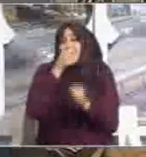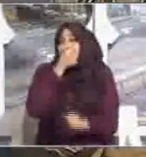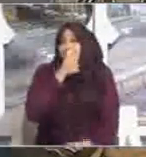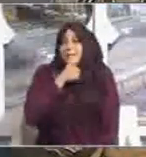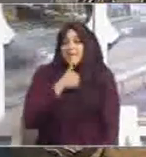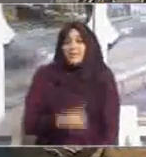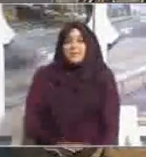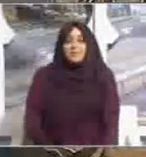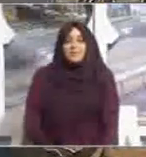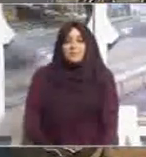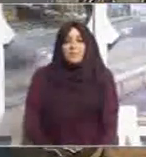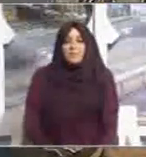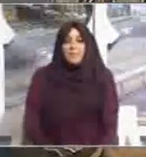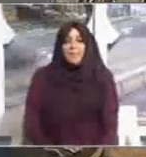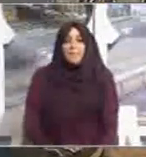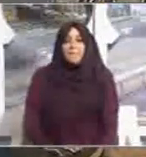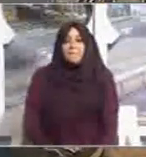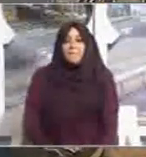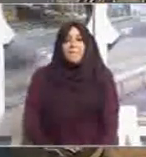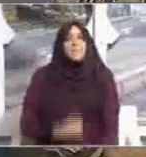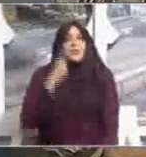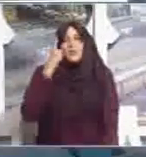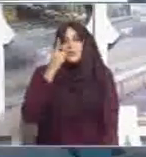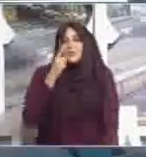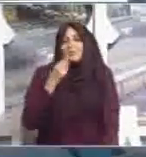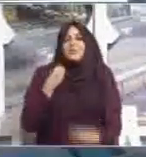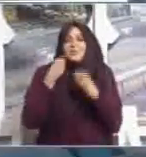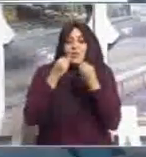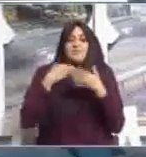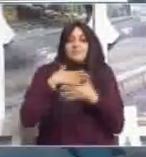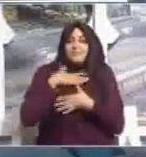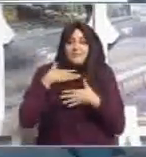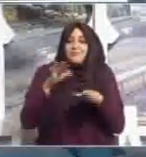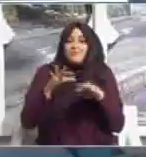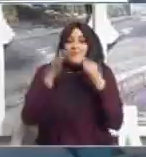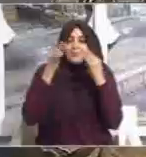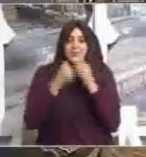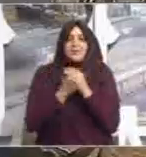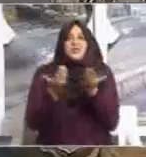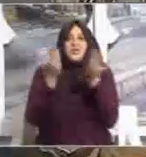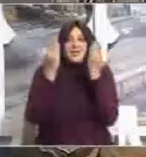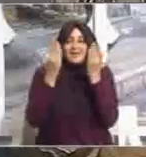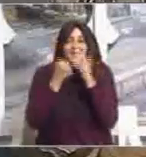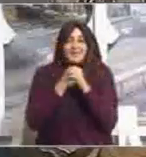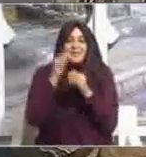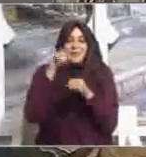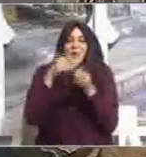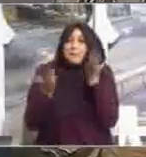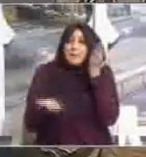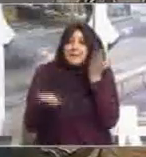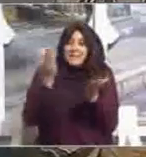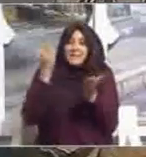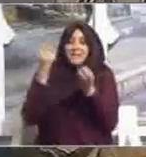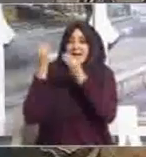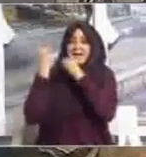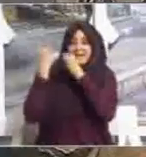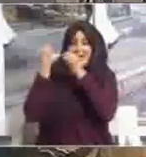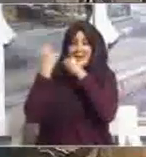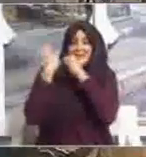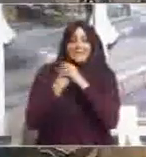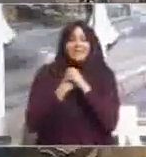ايه؟ اللي صبر عليه وكذا ربي سبحانه وتعالى يفرحهم يوم القيامه ويلقاوه. يلقاوه في ميزان حسناتهم ويلقاوه انه